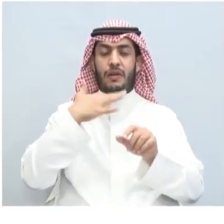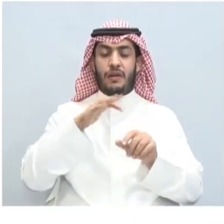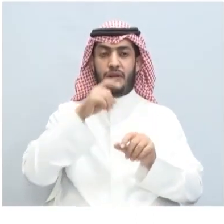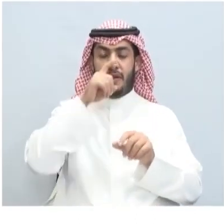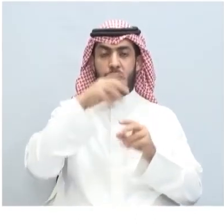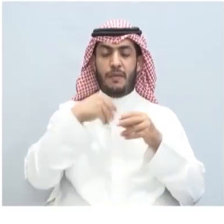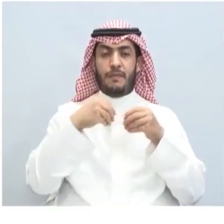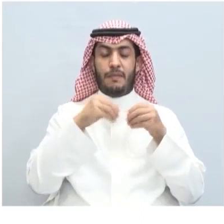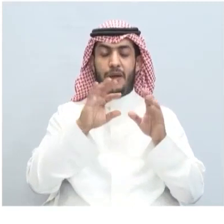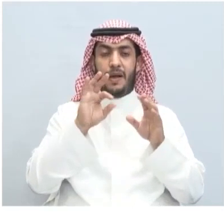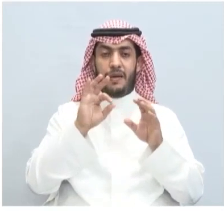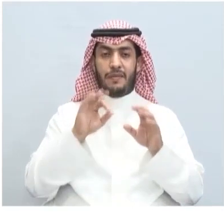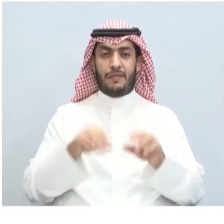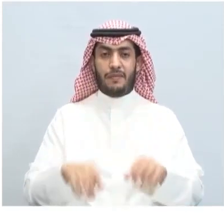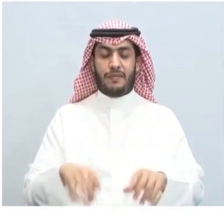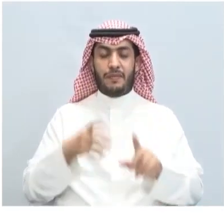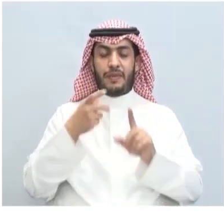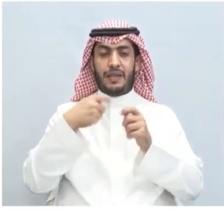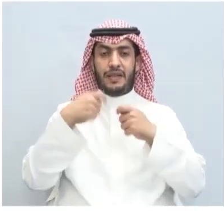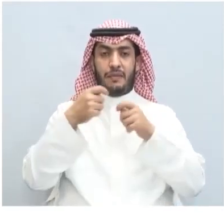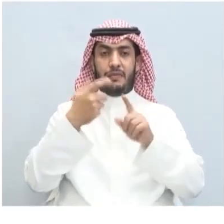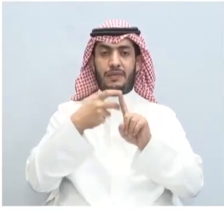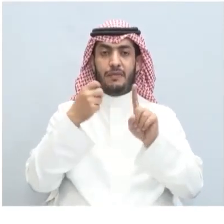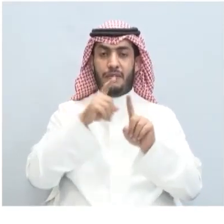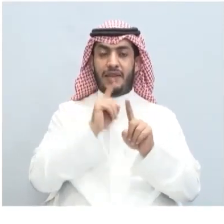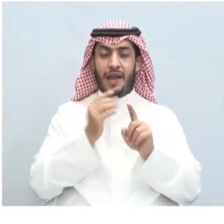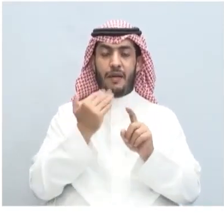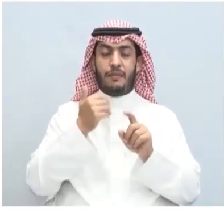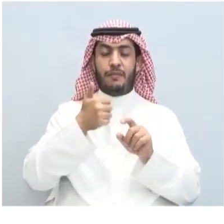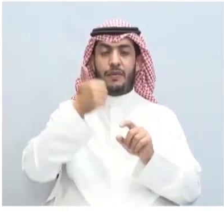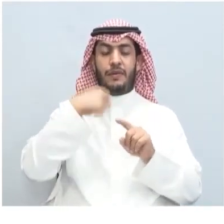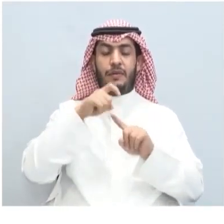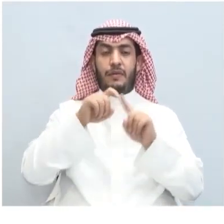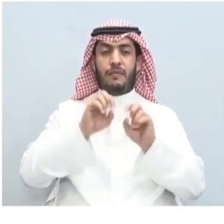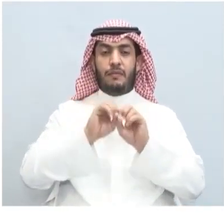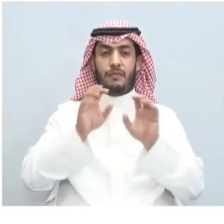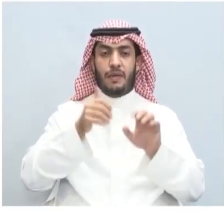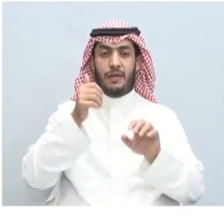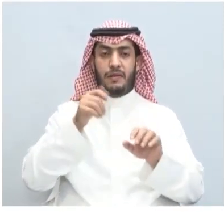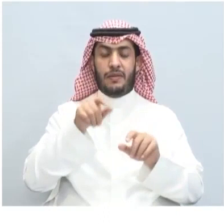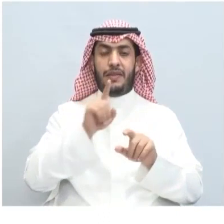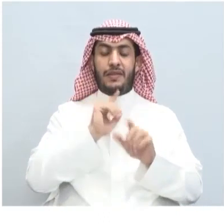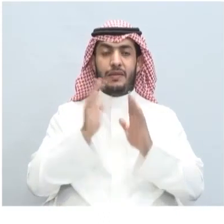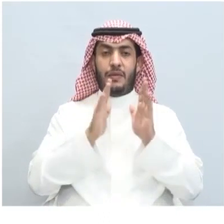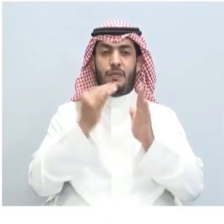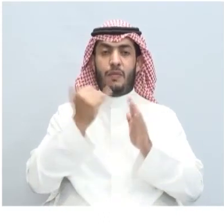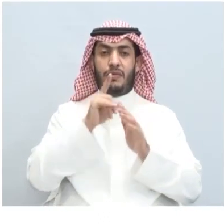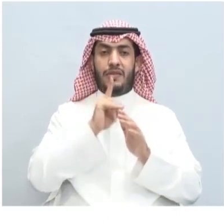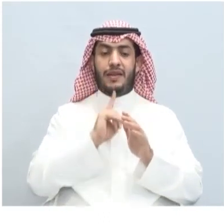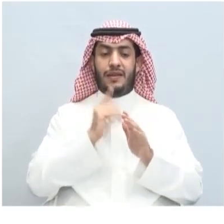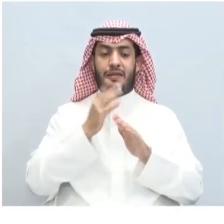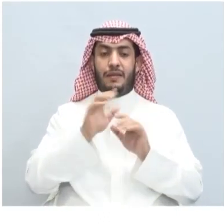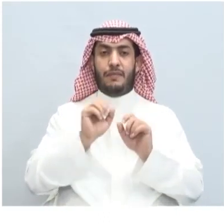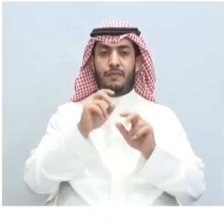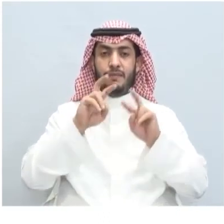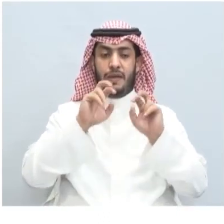اذا باع ايضا الاستثمار او السهم بعد التاريخ سيكون له الحق في التوزيعات اذا هذا التاريخ مهم لمن